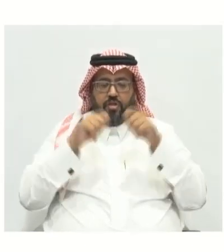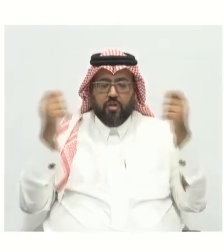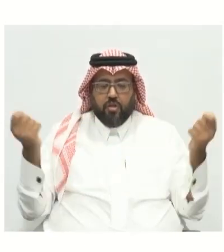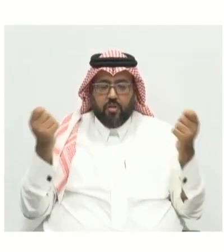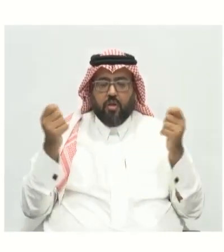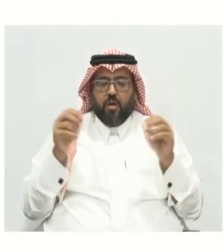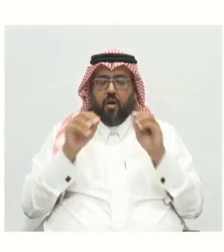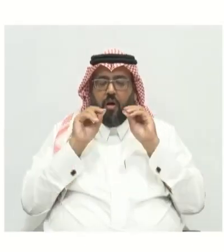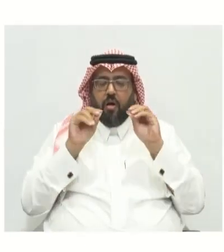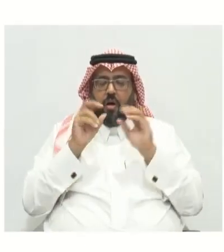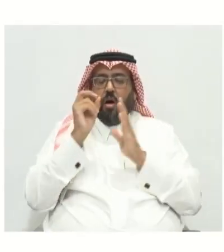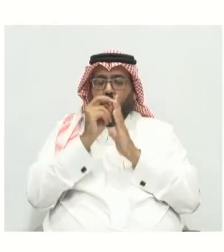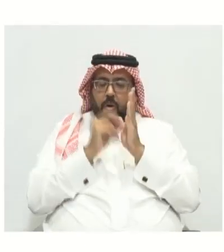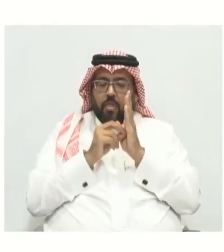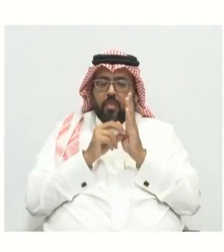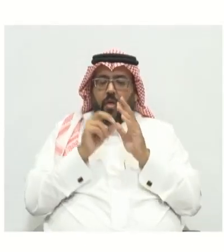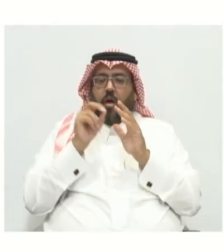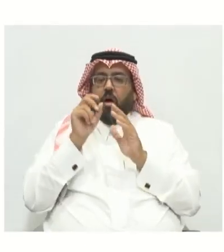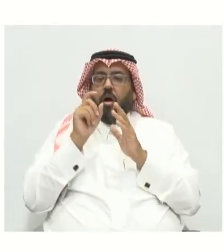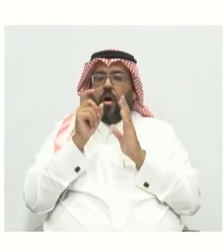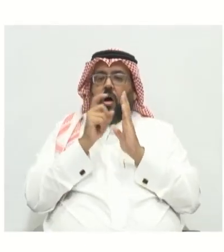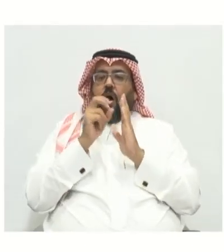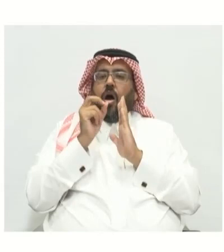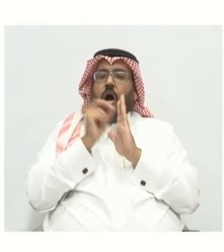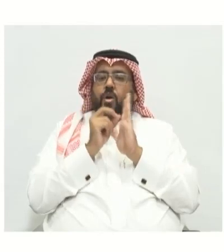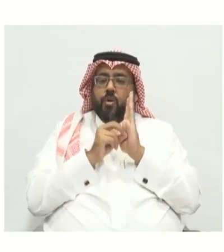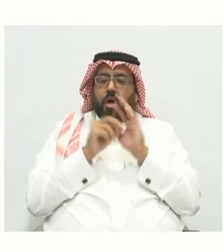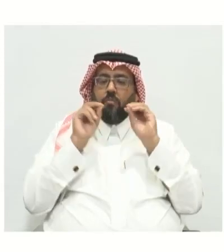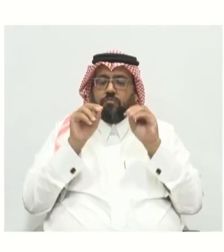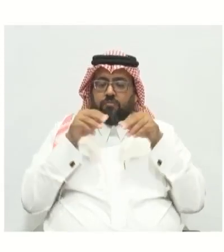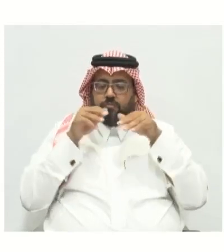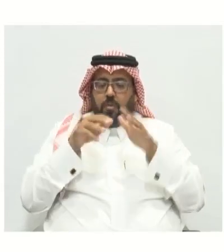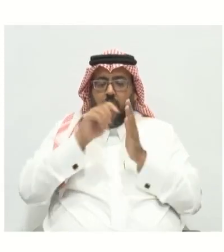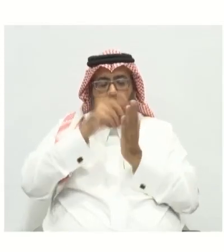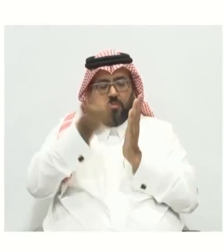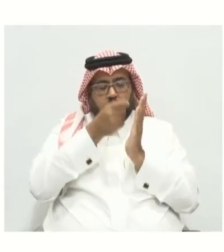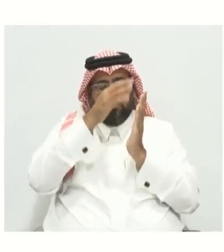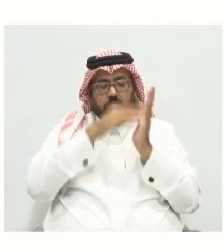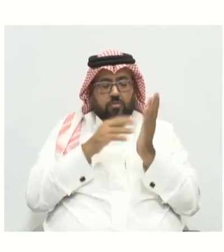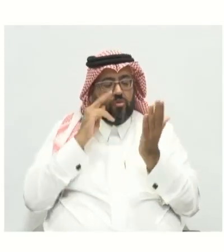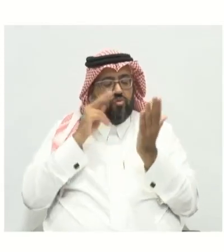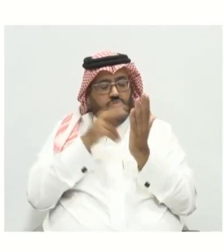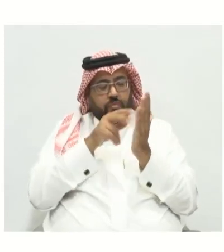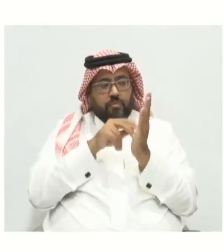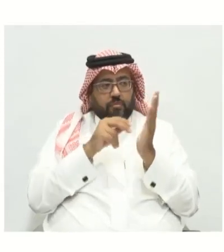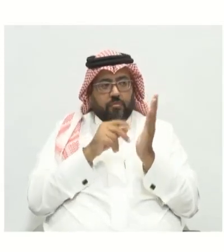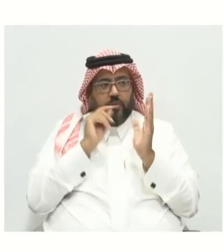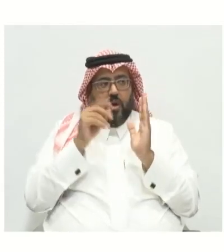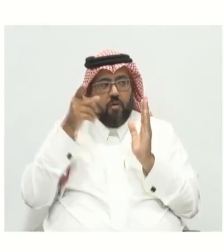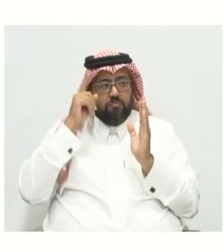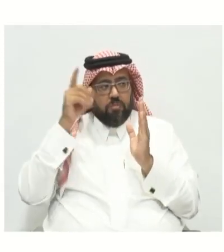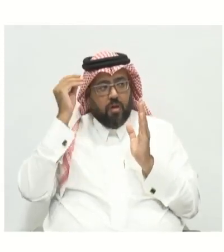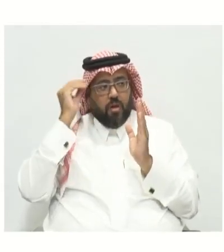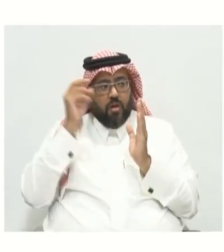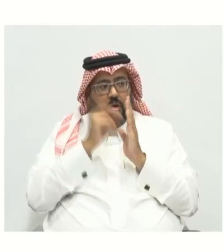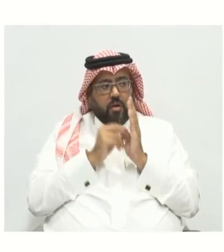نشر القواعد القانونيه هذا يعد قرينه حكميه على افتراض علم الناس بها وعدم جواز الاعتذار بالجهل بالقاعده